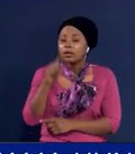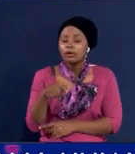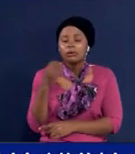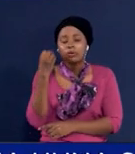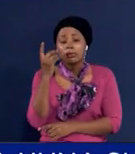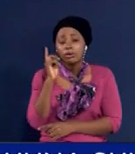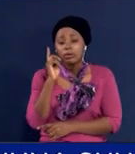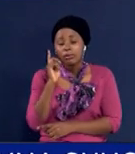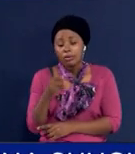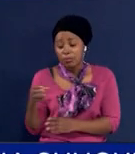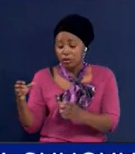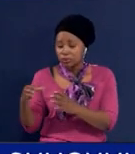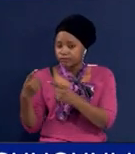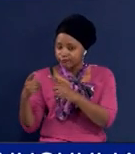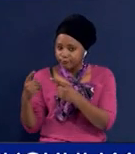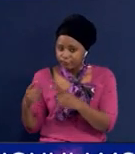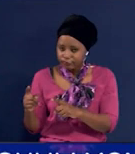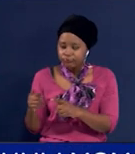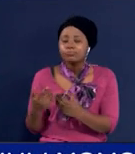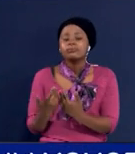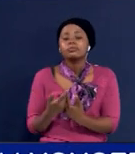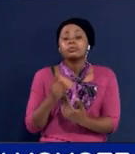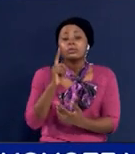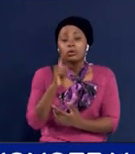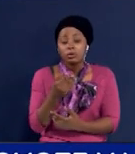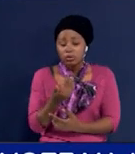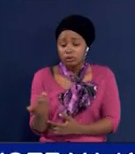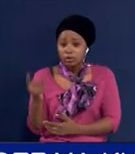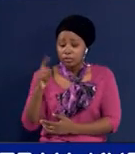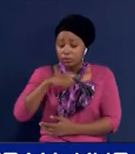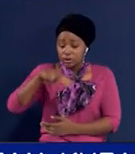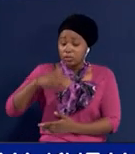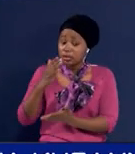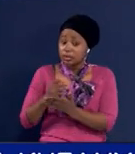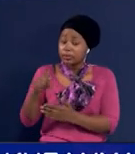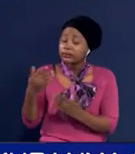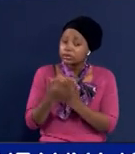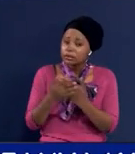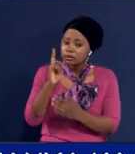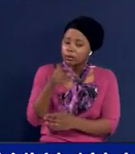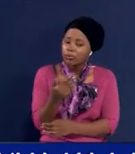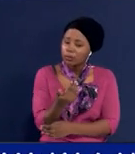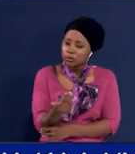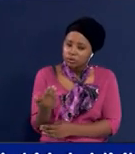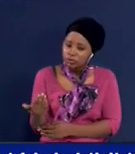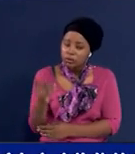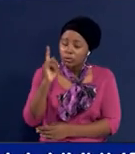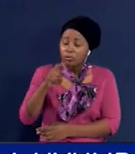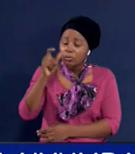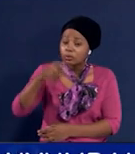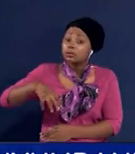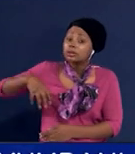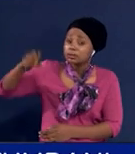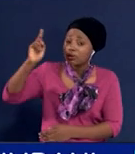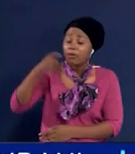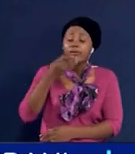wa aina wa makundi mbalimbali. Kati ya wagonjwa ambao tumewathibitisha nchini, wapo watoto, wapo watu wazima,